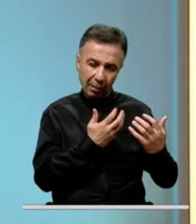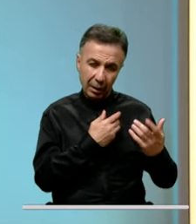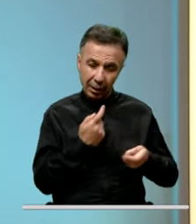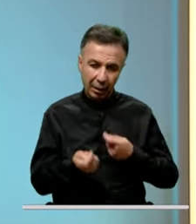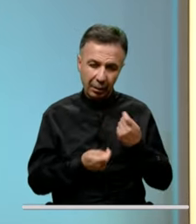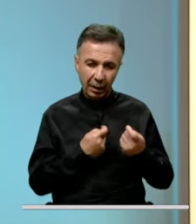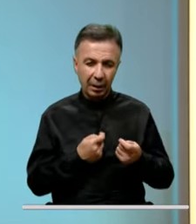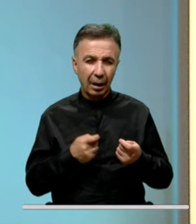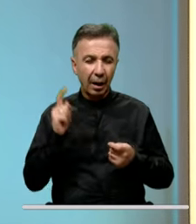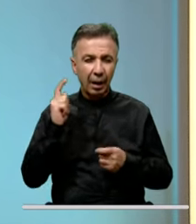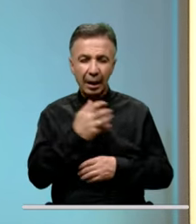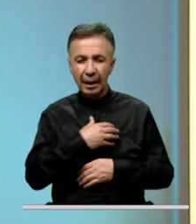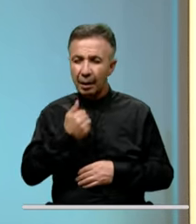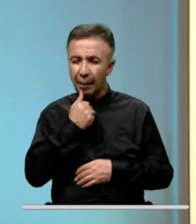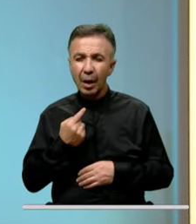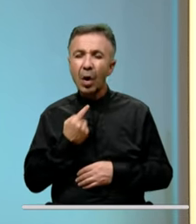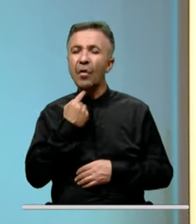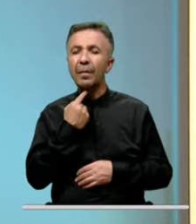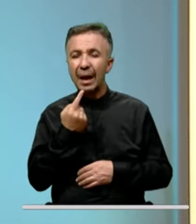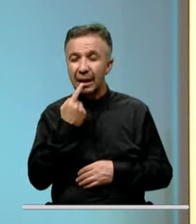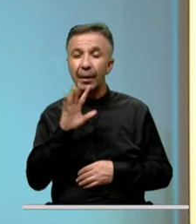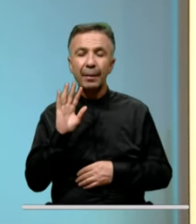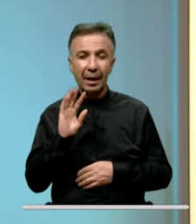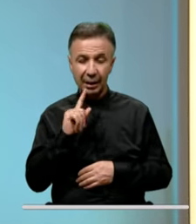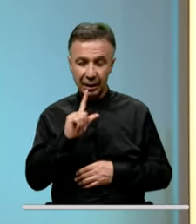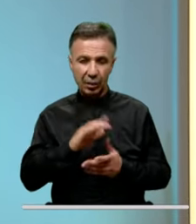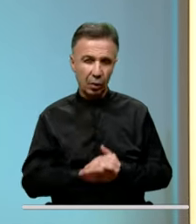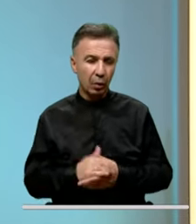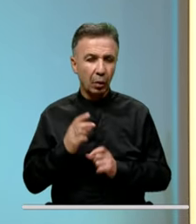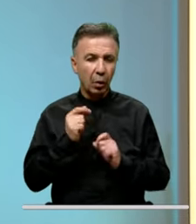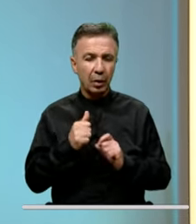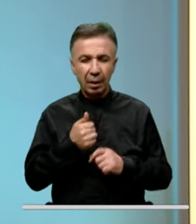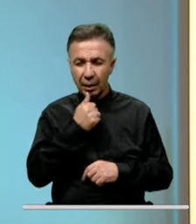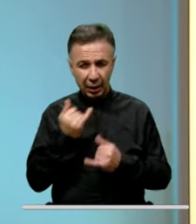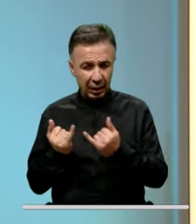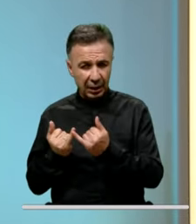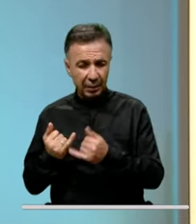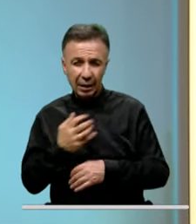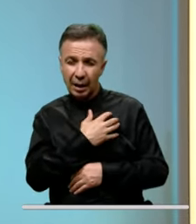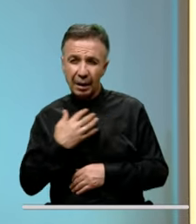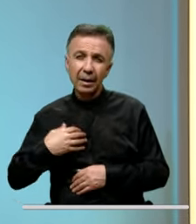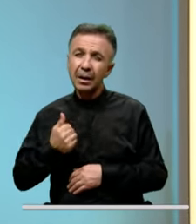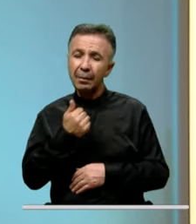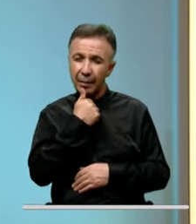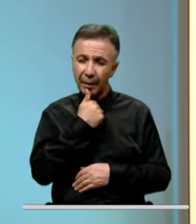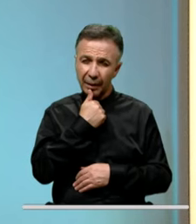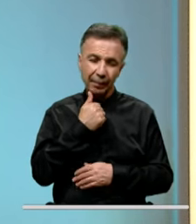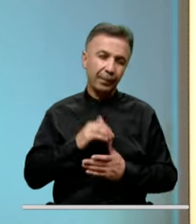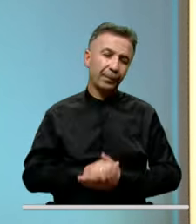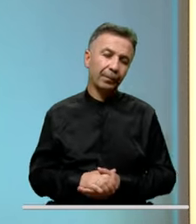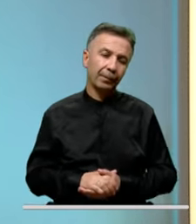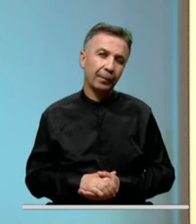dememelerini ayette ifade ediyor. Dolayısıyla Özcan Bey kardeşimizin de annesine, babasına, babasından söz